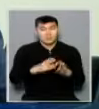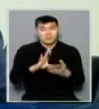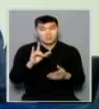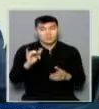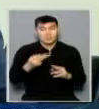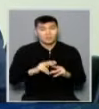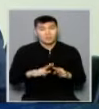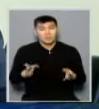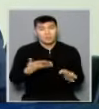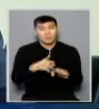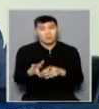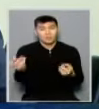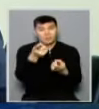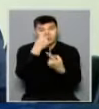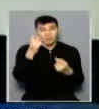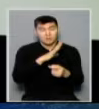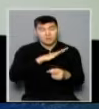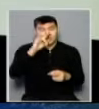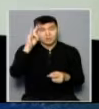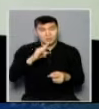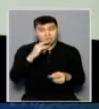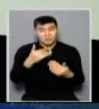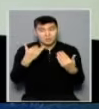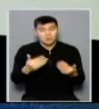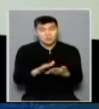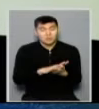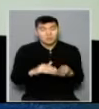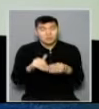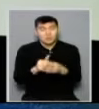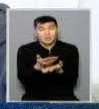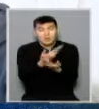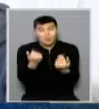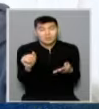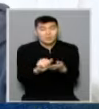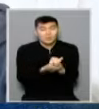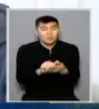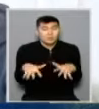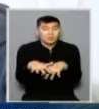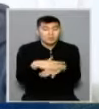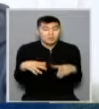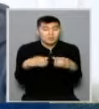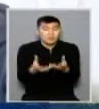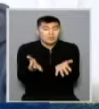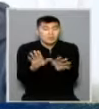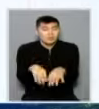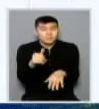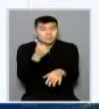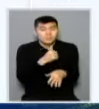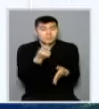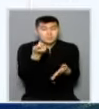полной информации о декабрьских событий в казахстане до сих пор не собрана документа общественных организаций остаются закрытыми